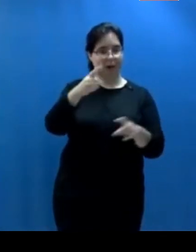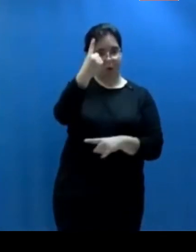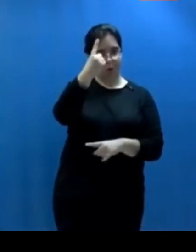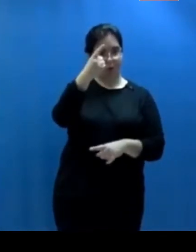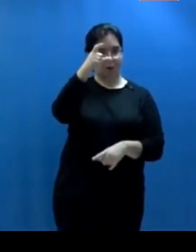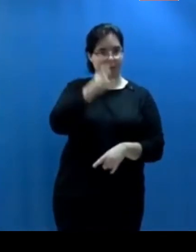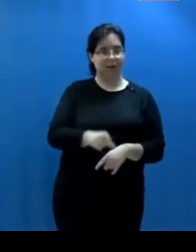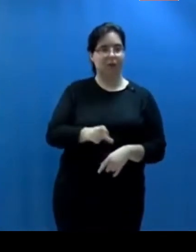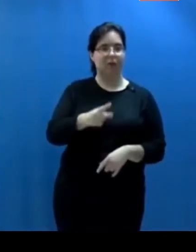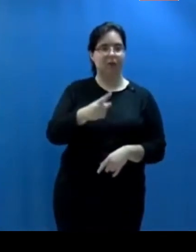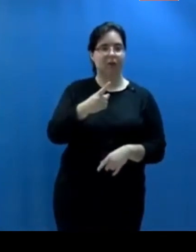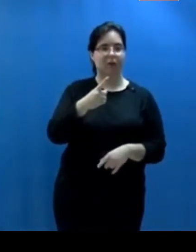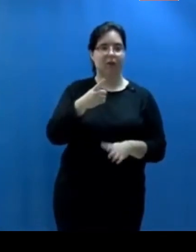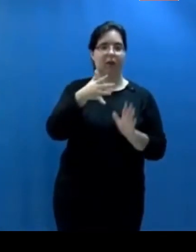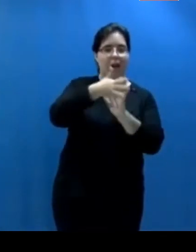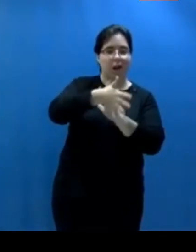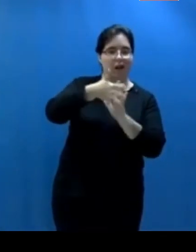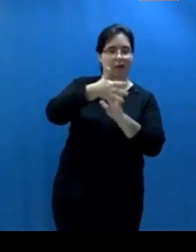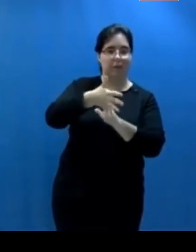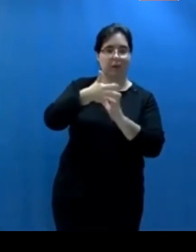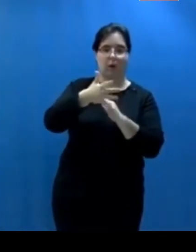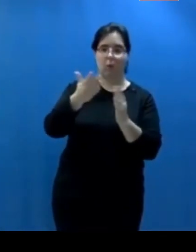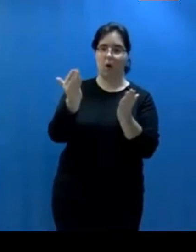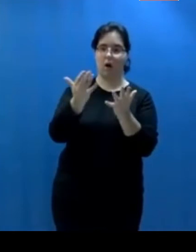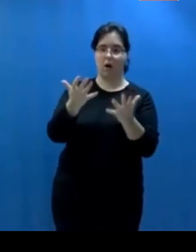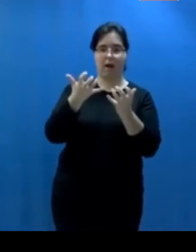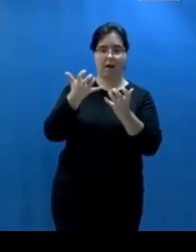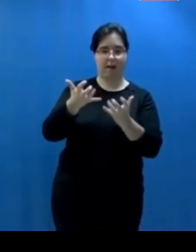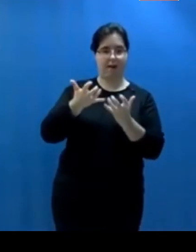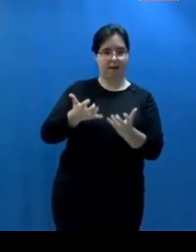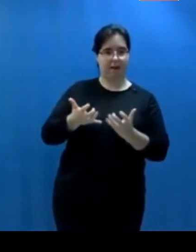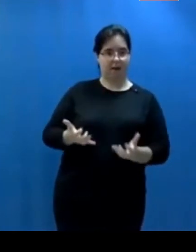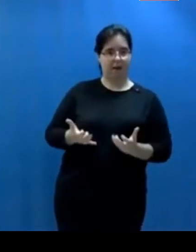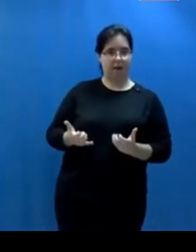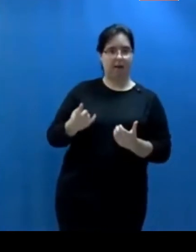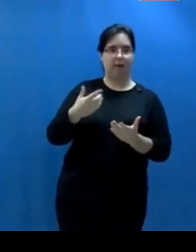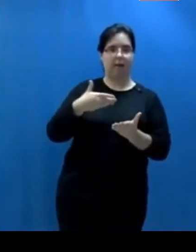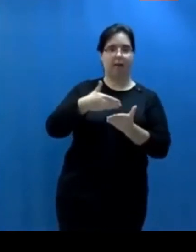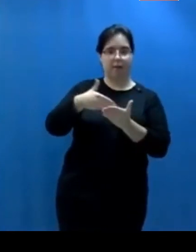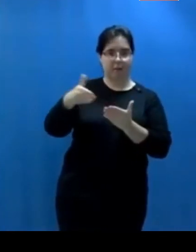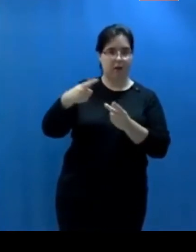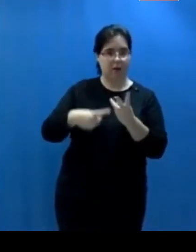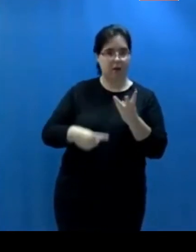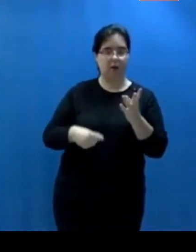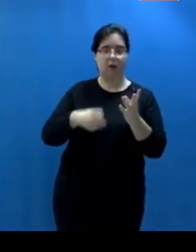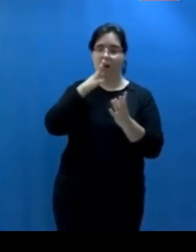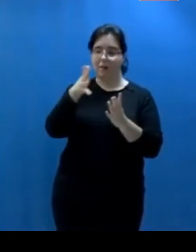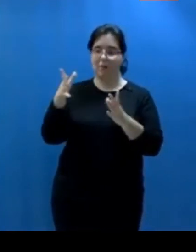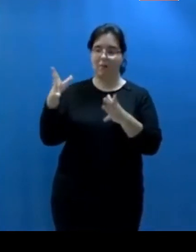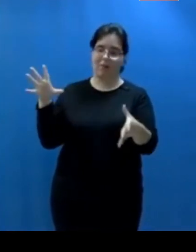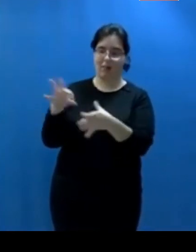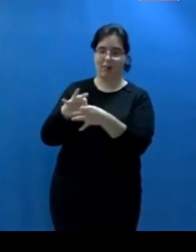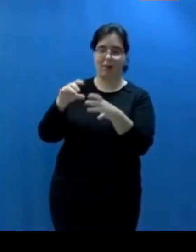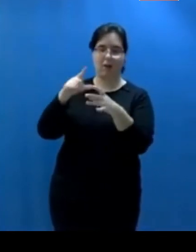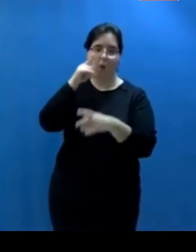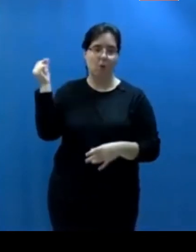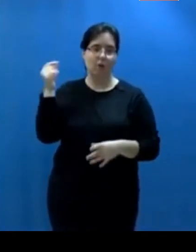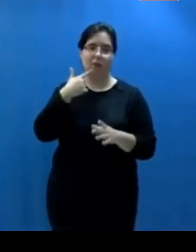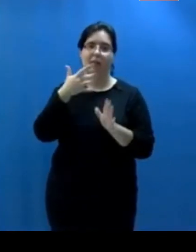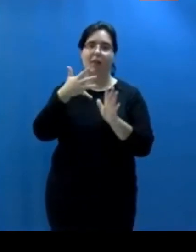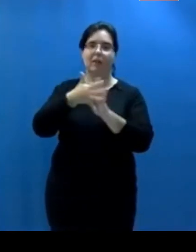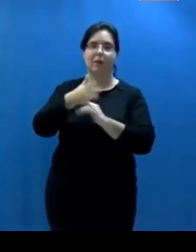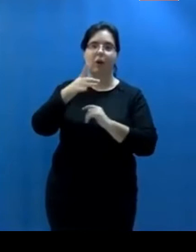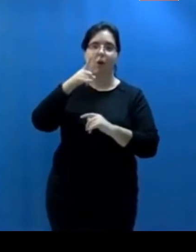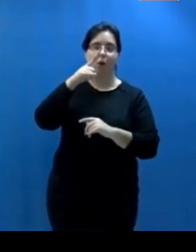que ja estàvem arrastrant i veient en este juí del Gürtel, esta peça, i en la qual explicava que la seva corrupció arribava fins